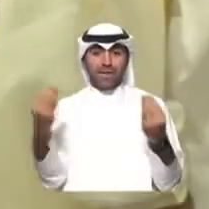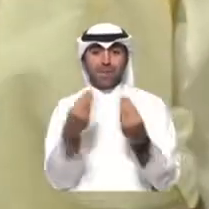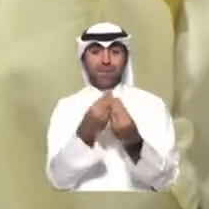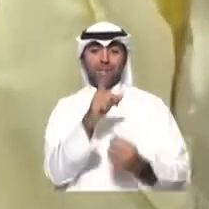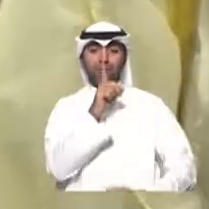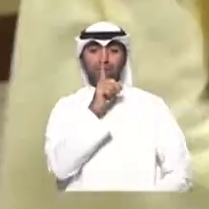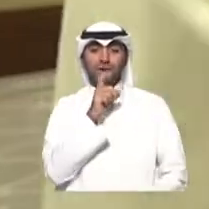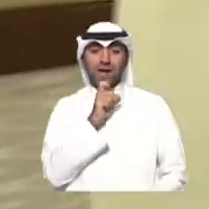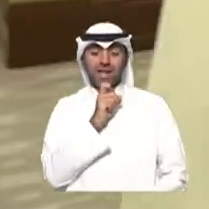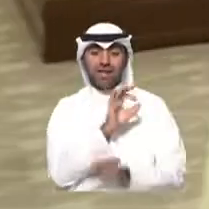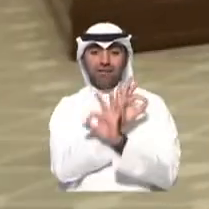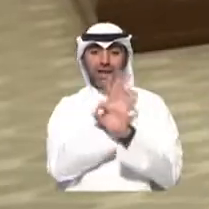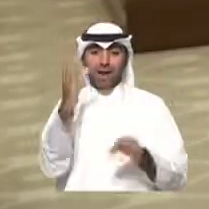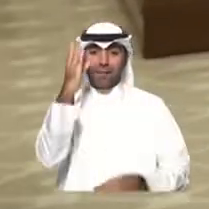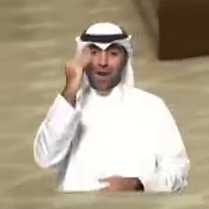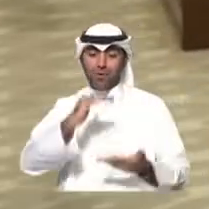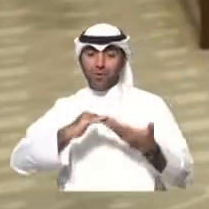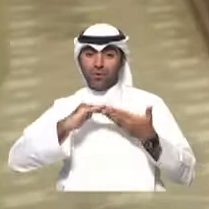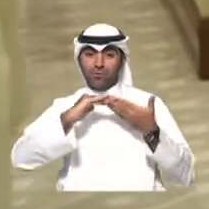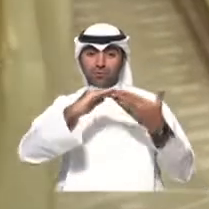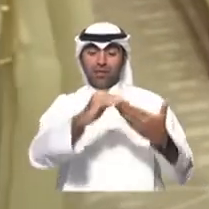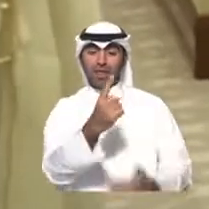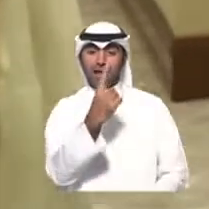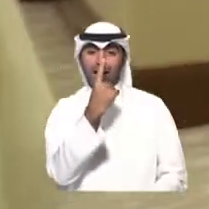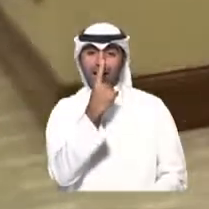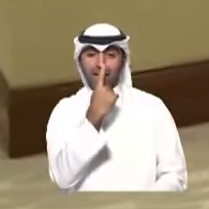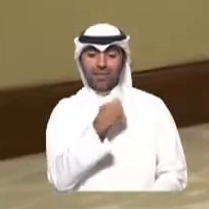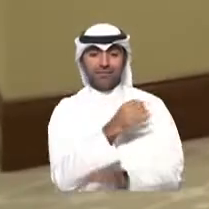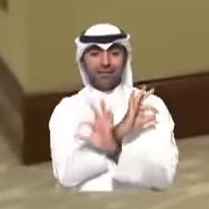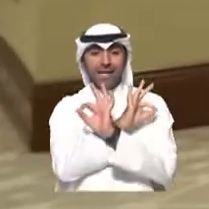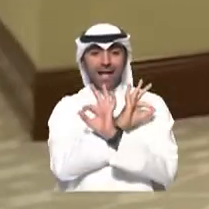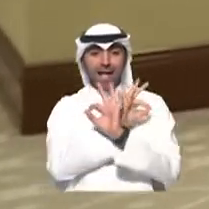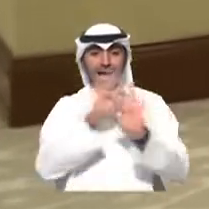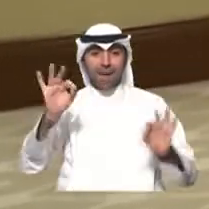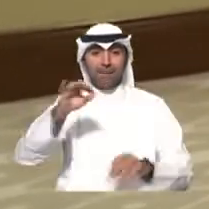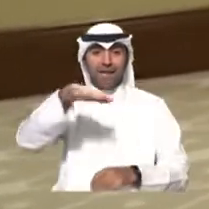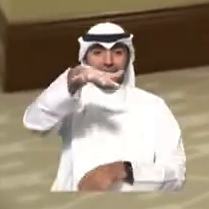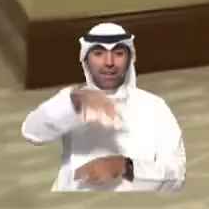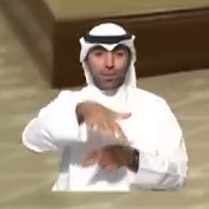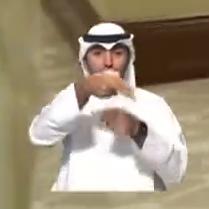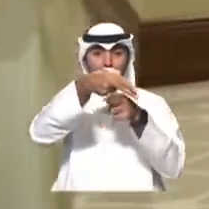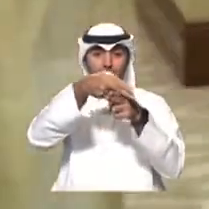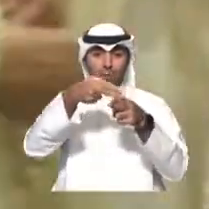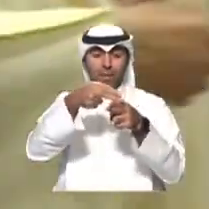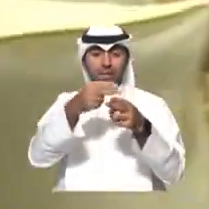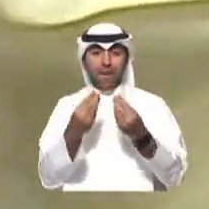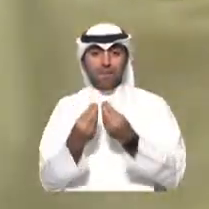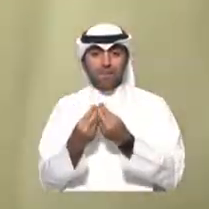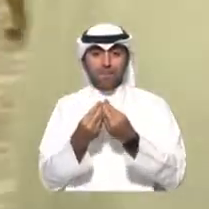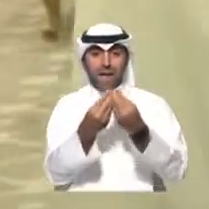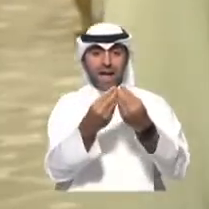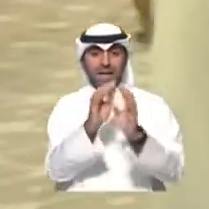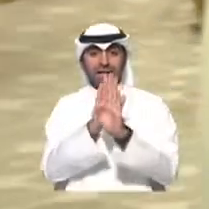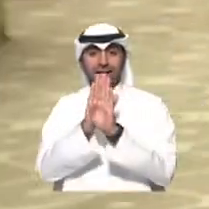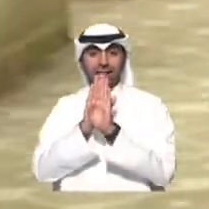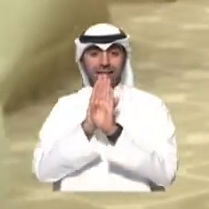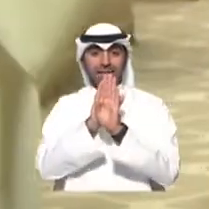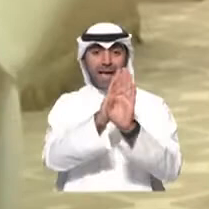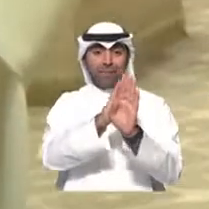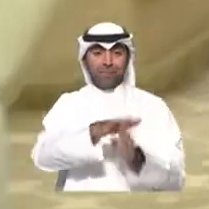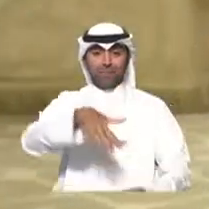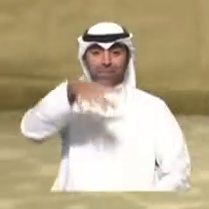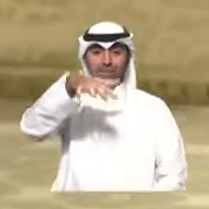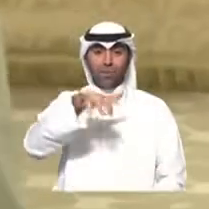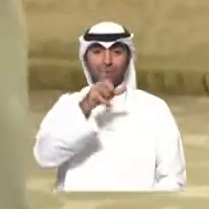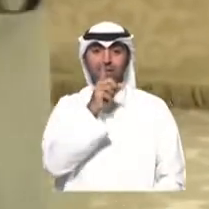والقانونية واللائحة المتعلقة بالمسيرة الدستورية في الكويت وكيف يمكن للتجربة القطرية أن